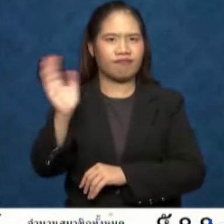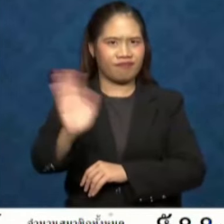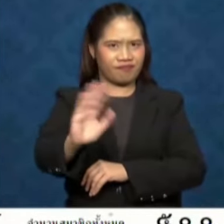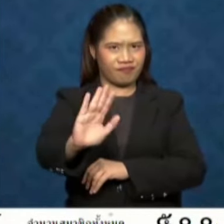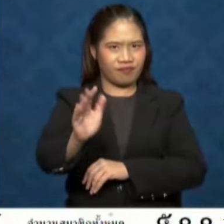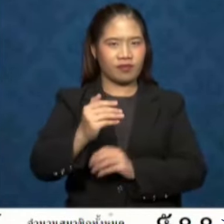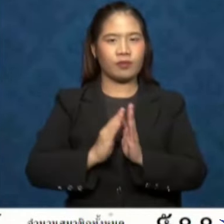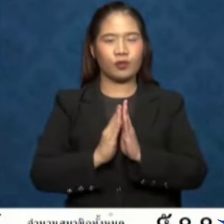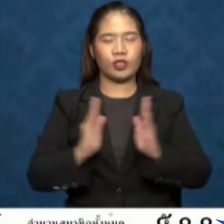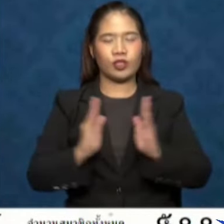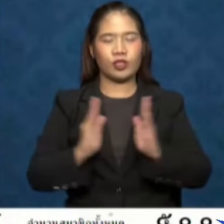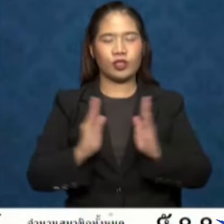ครับขอบคุณครับ